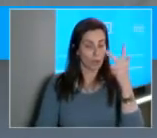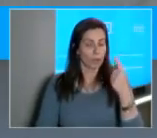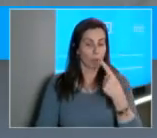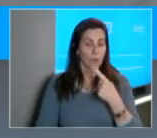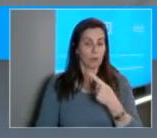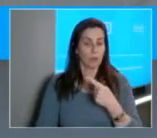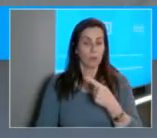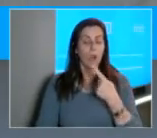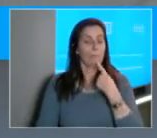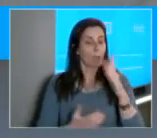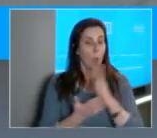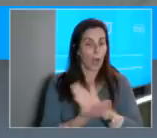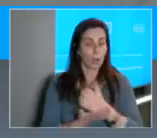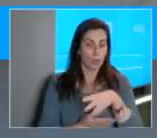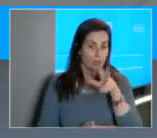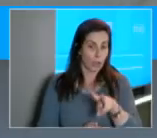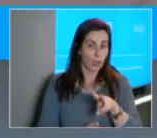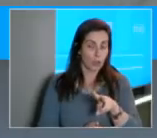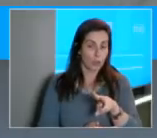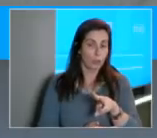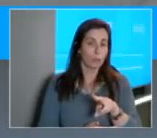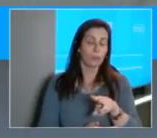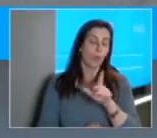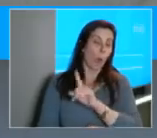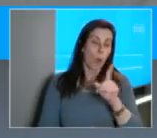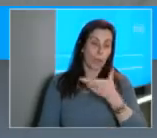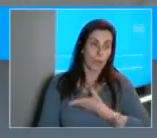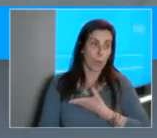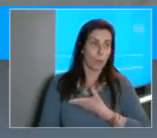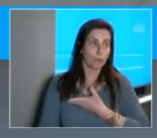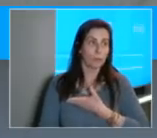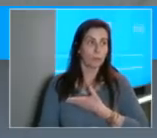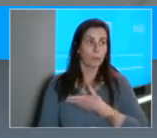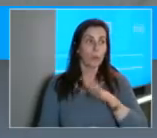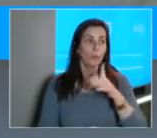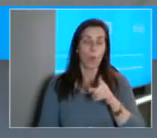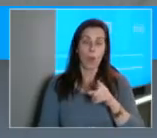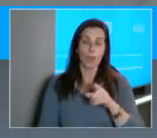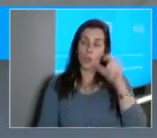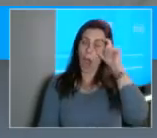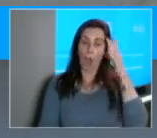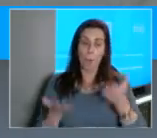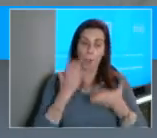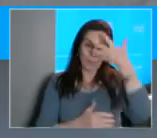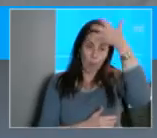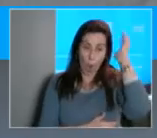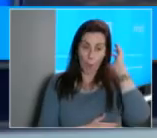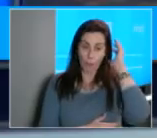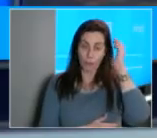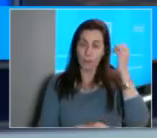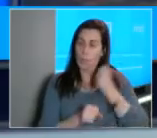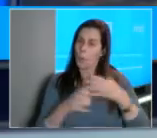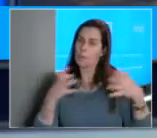על ההחלטה שתתקבל או, לא, או שלא תתקבל, וייתכן שאבו מאזן ואולמרט